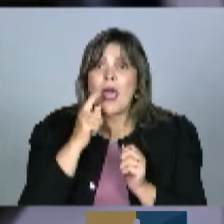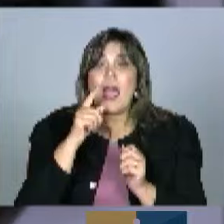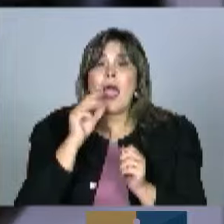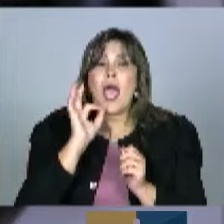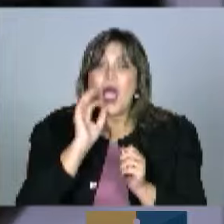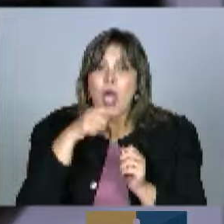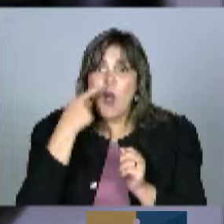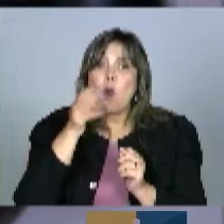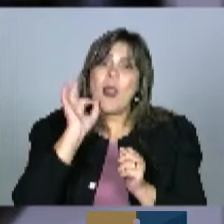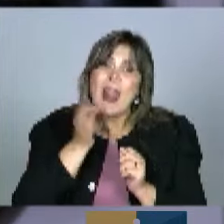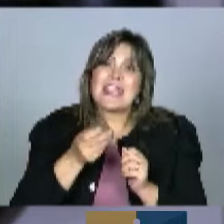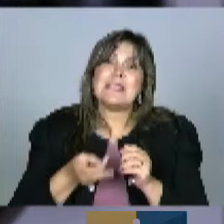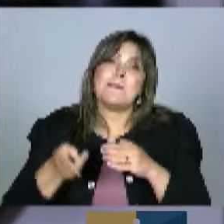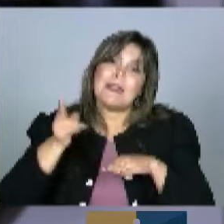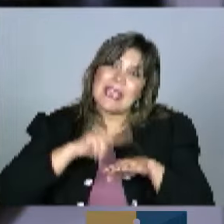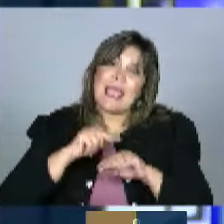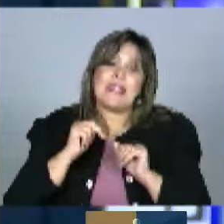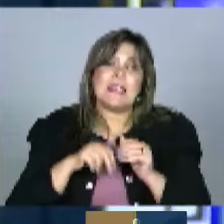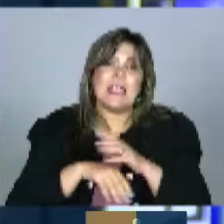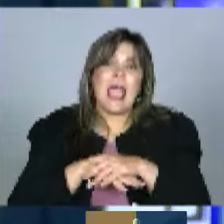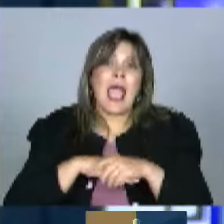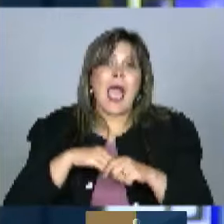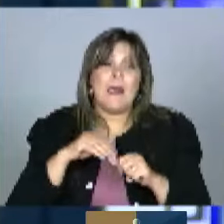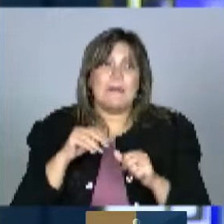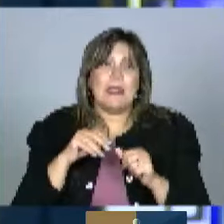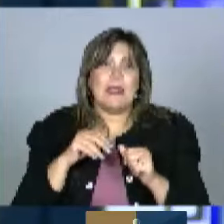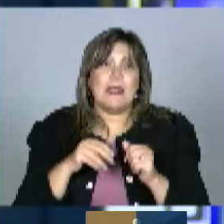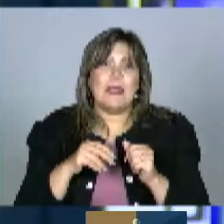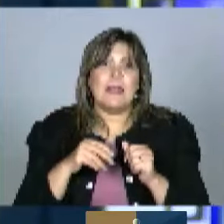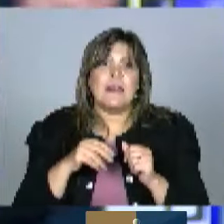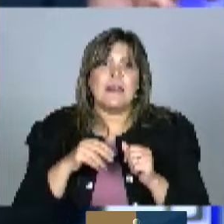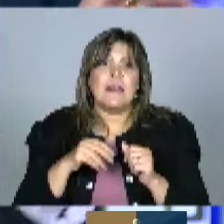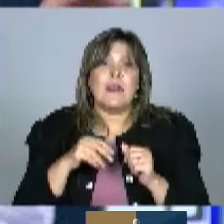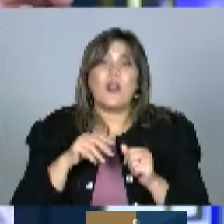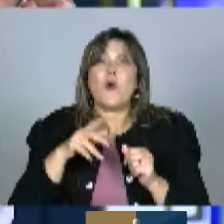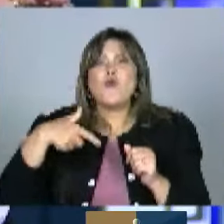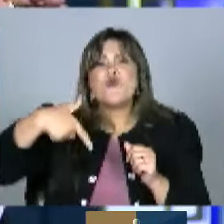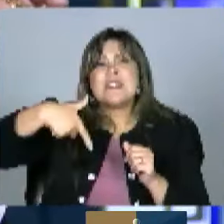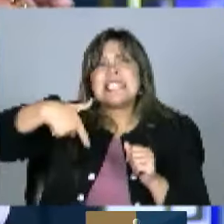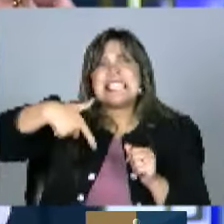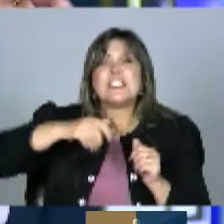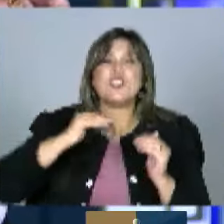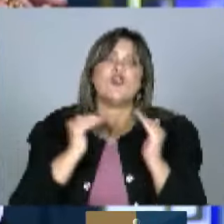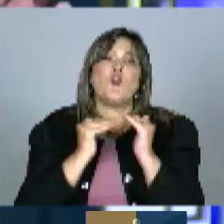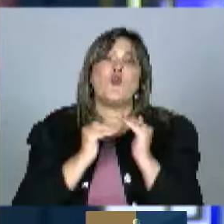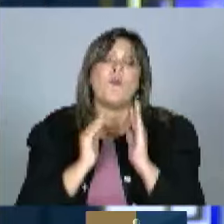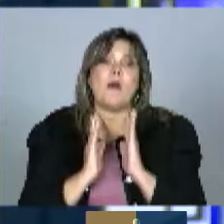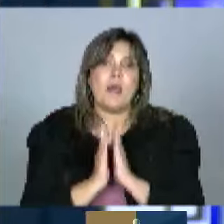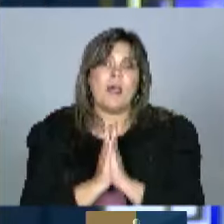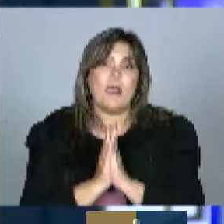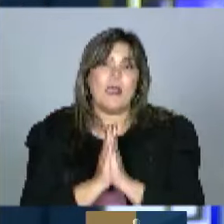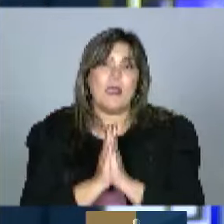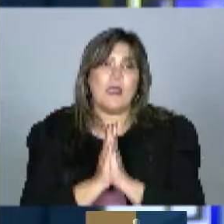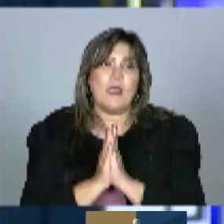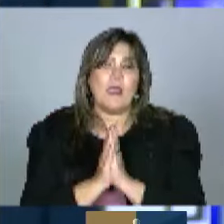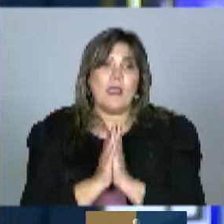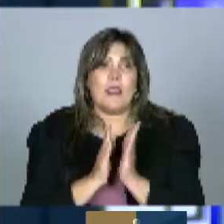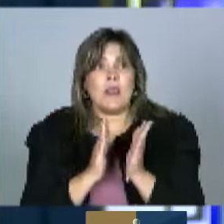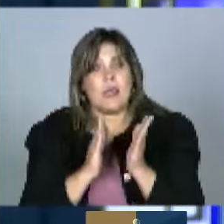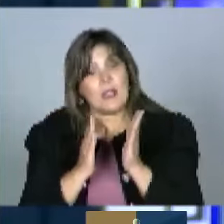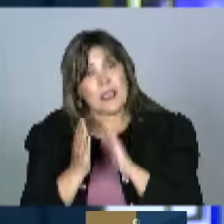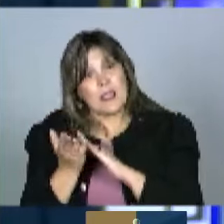هل برض خلال مده معينه طعا بالنقض كله 60 يوم تمام سواء